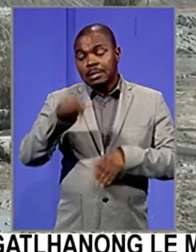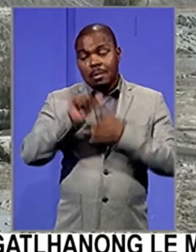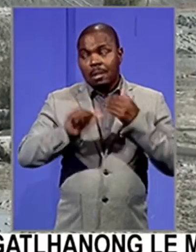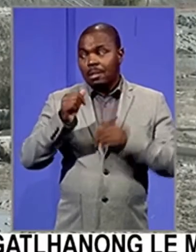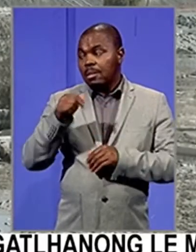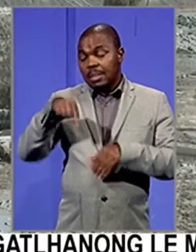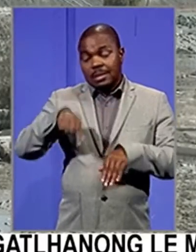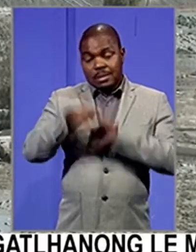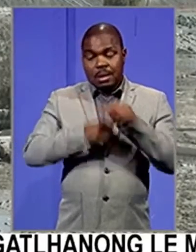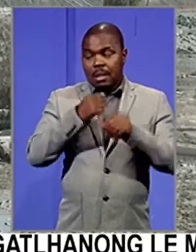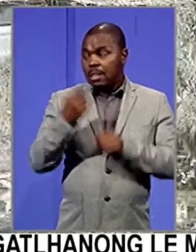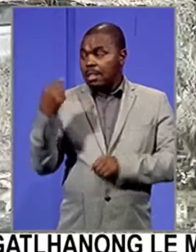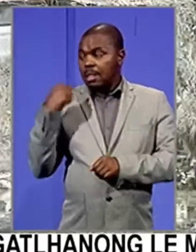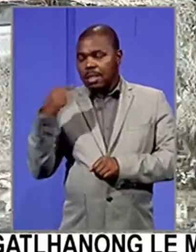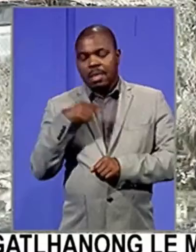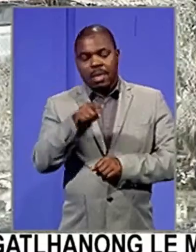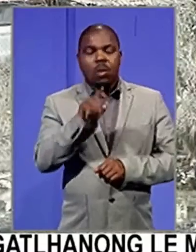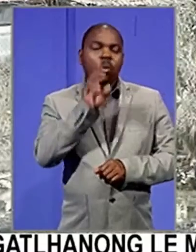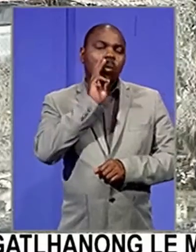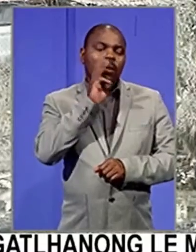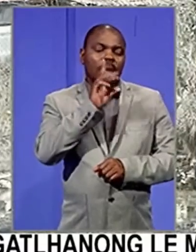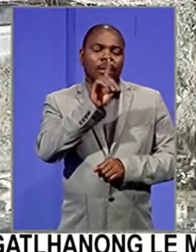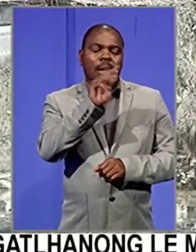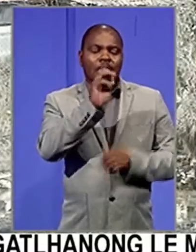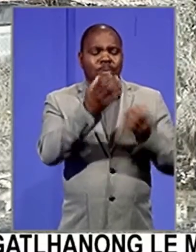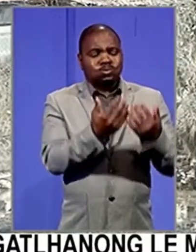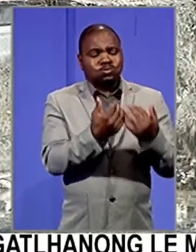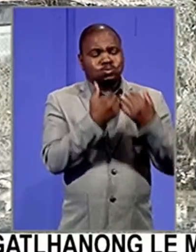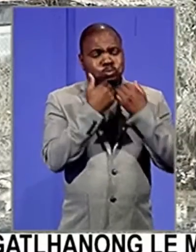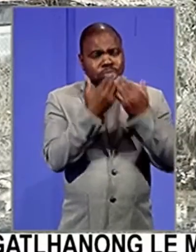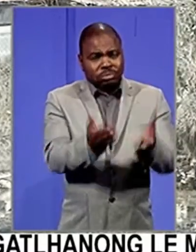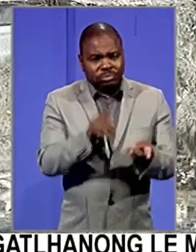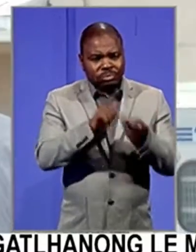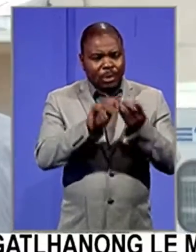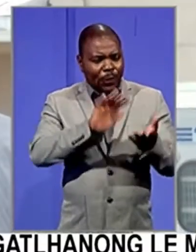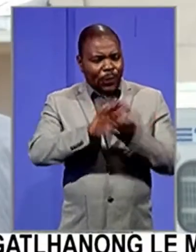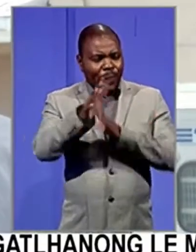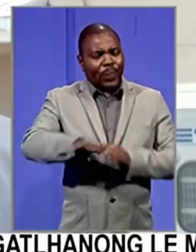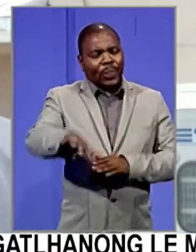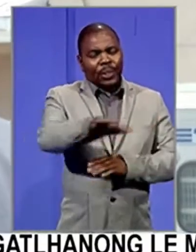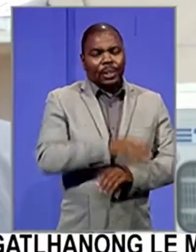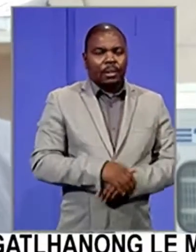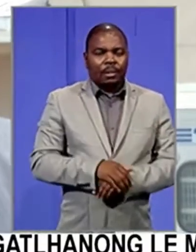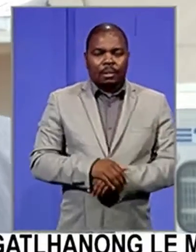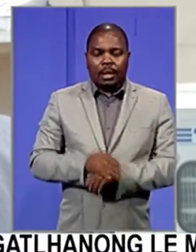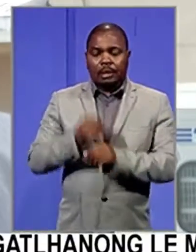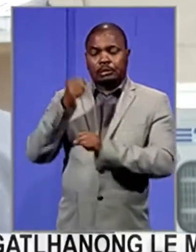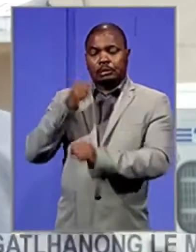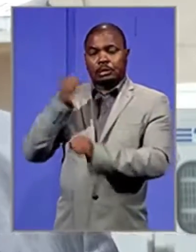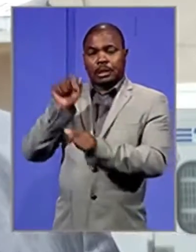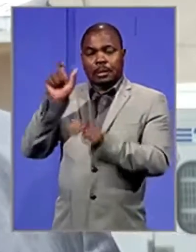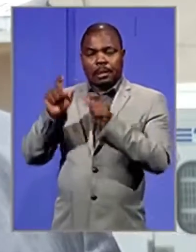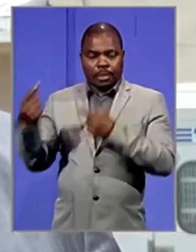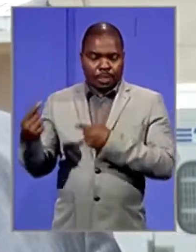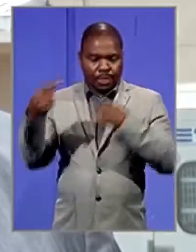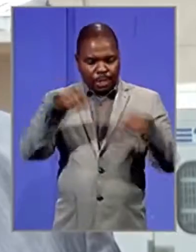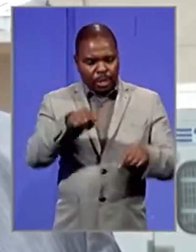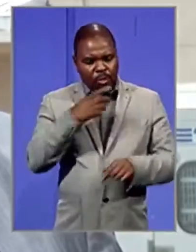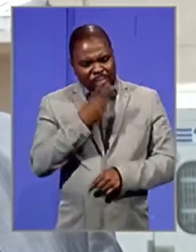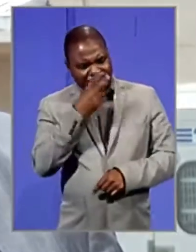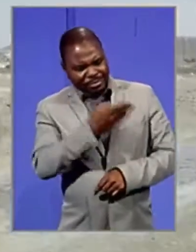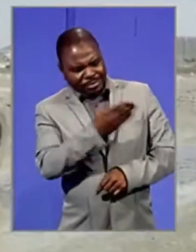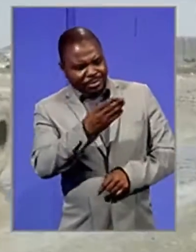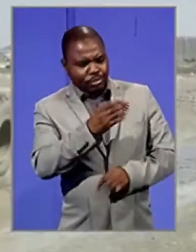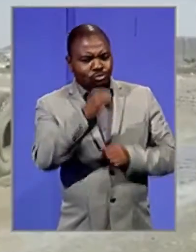ne la thubega mme seretse sa moepo sa sia masetlapelo le ditshenyegelo. When our engineers came, we could see that the structure is still